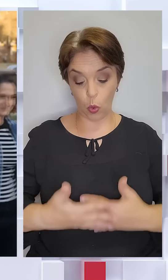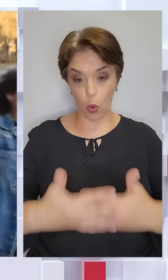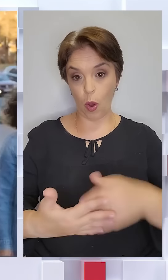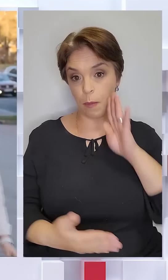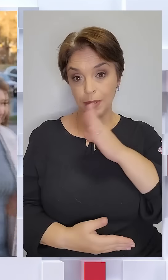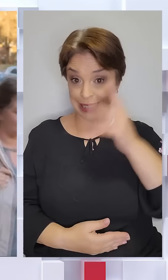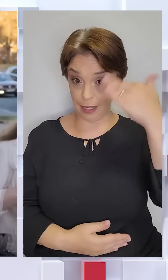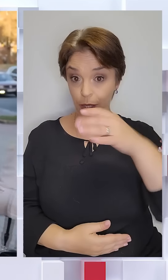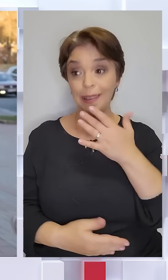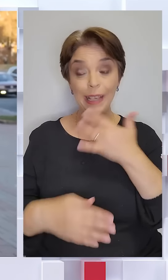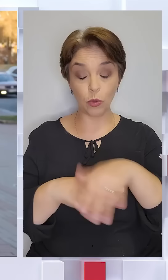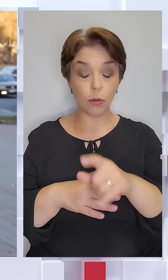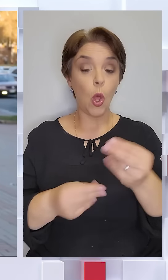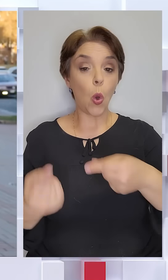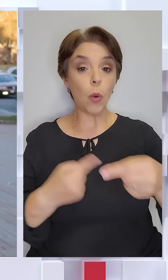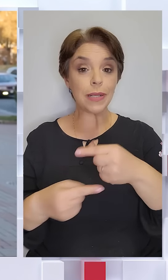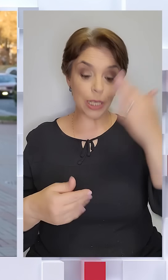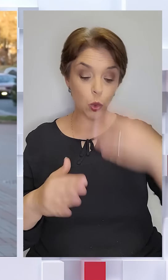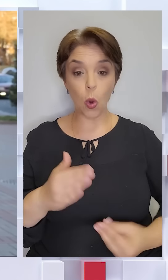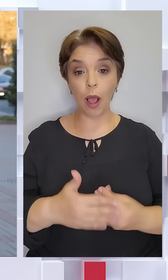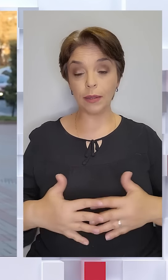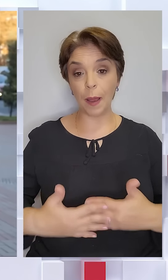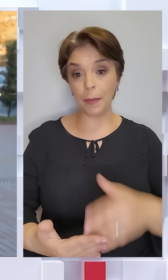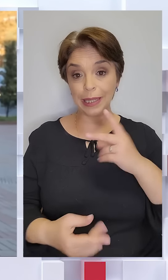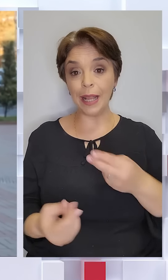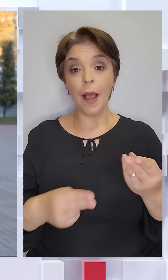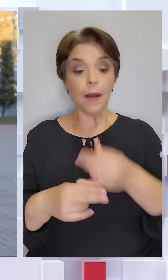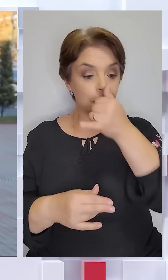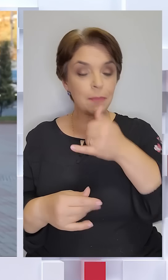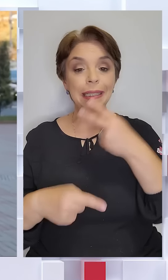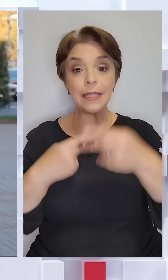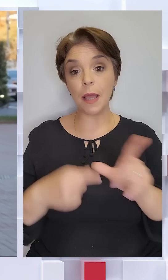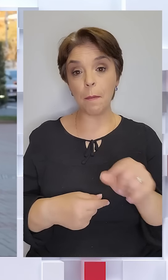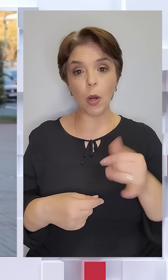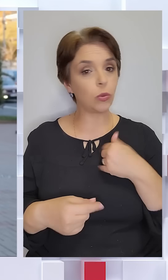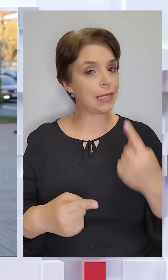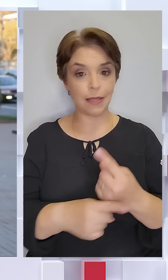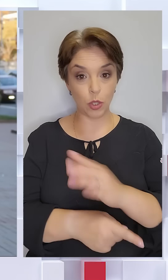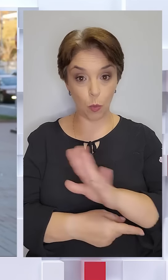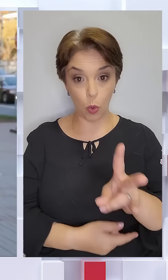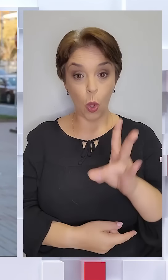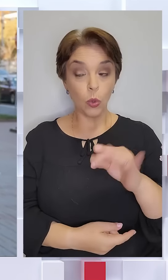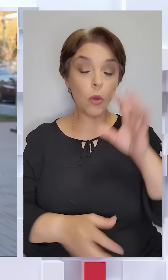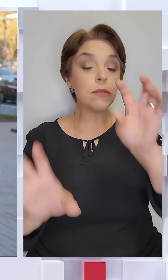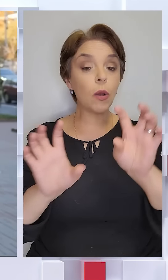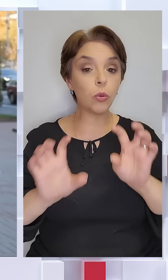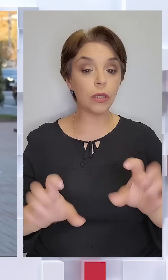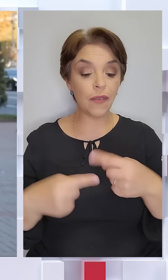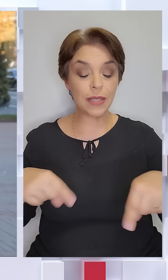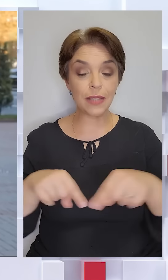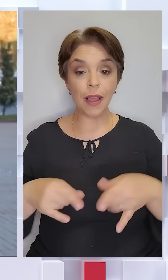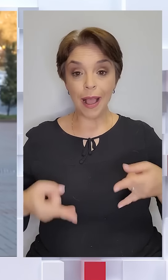іноземців. І загалом комерційне сурогатне материнство для безплідних традиційних пар у нас не заборонено. Однак законодавство у